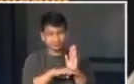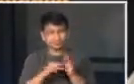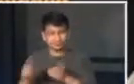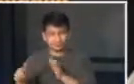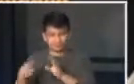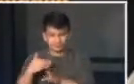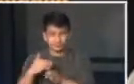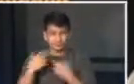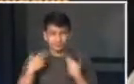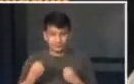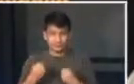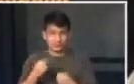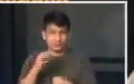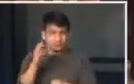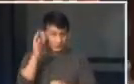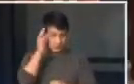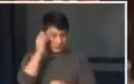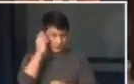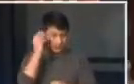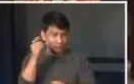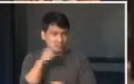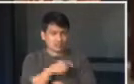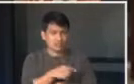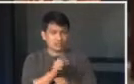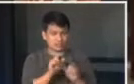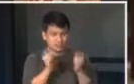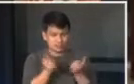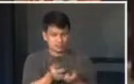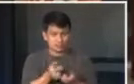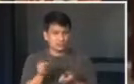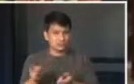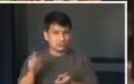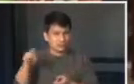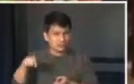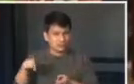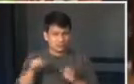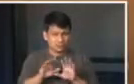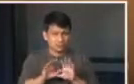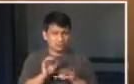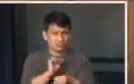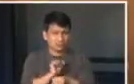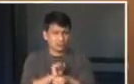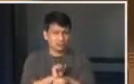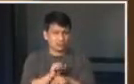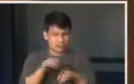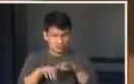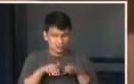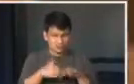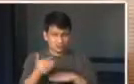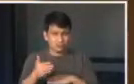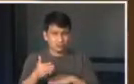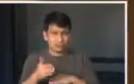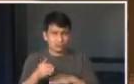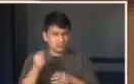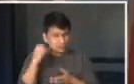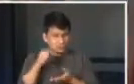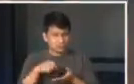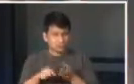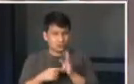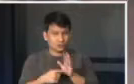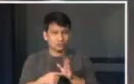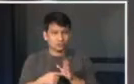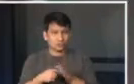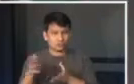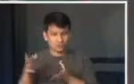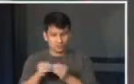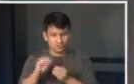Health Secretary Francisco Duque III, ang grupo ng essential workers tulad ng kahera at store clerk para maisama